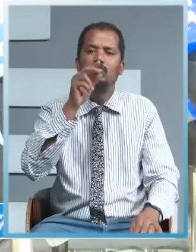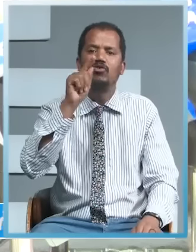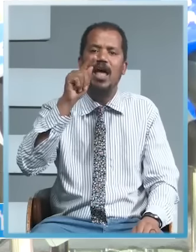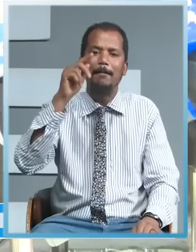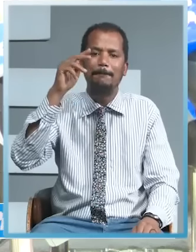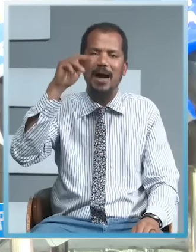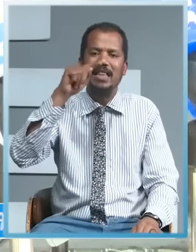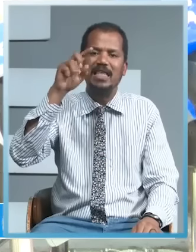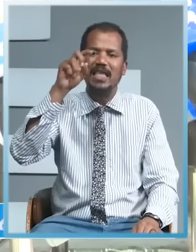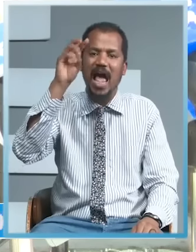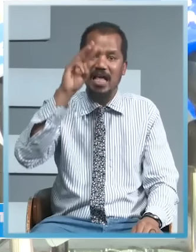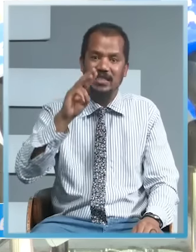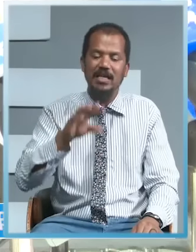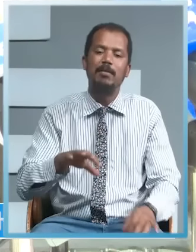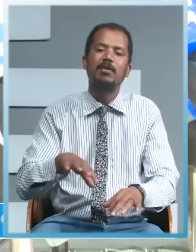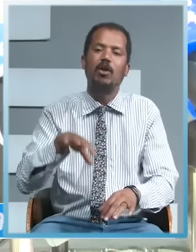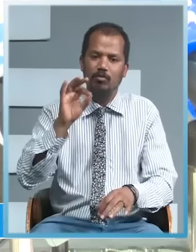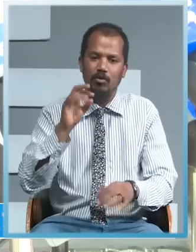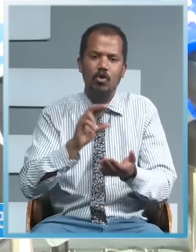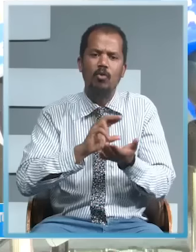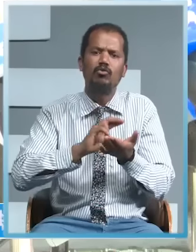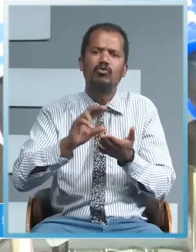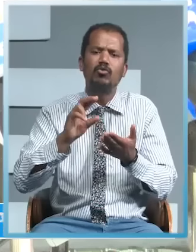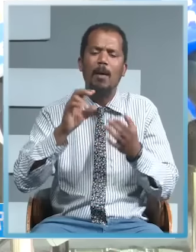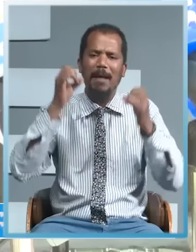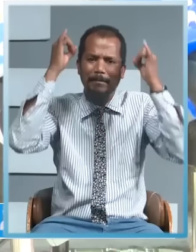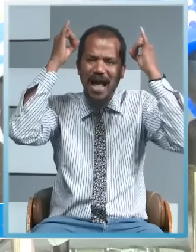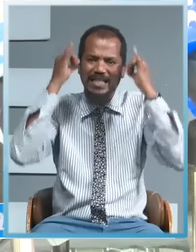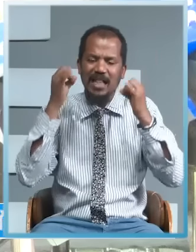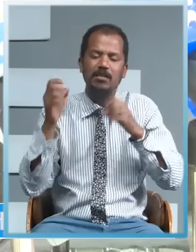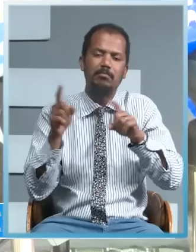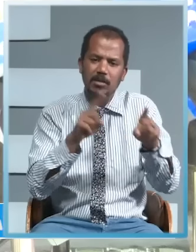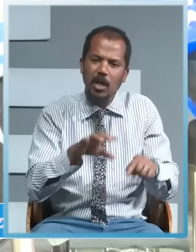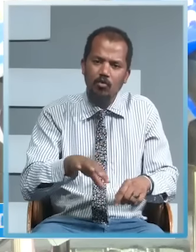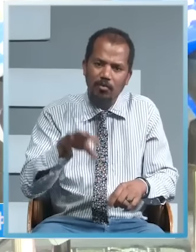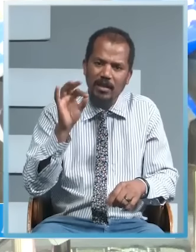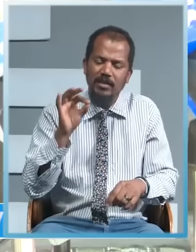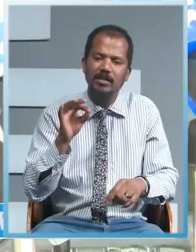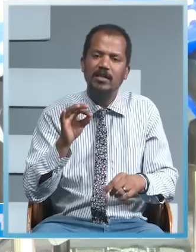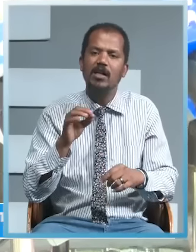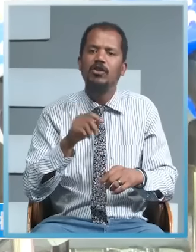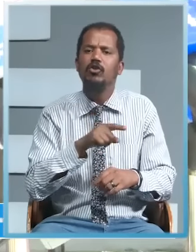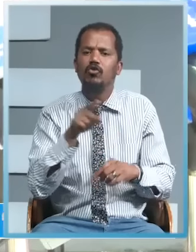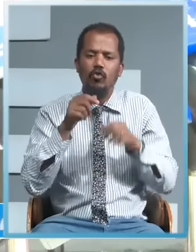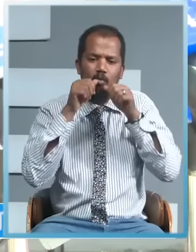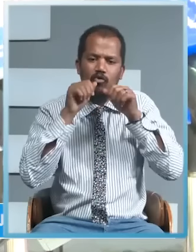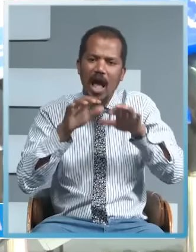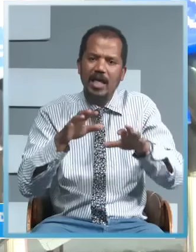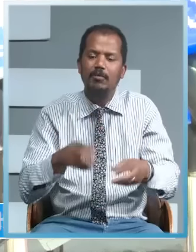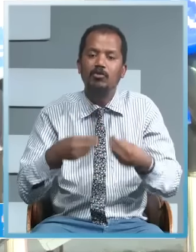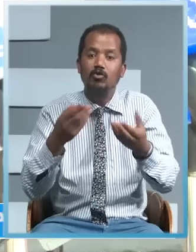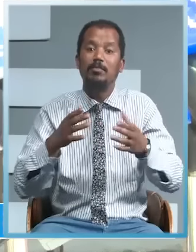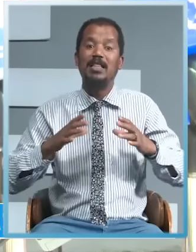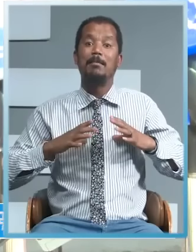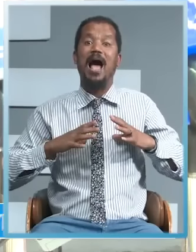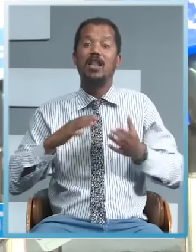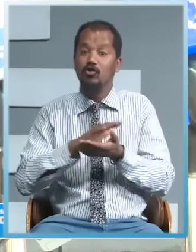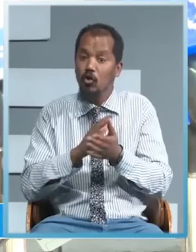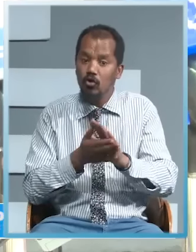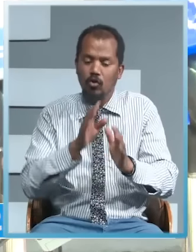ቀዳማዊ ፓትርያርክ የሚገኙበት፣ ብፁዓን አበው ሊቃነ ጳጳሳት የሚገኙበት፣ እነሱ ቡራኬ የሚሰጡበት በዓል